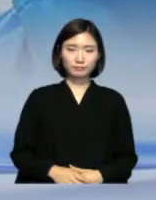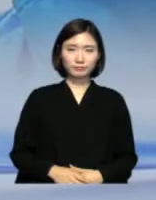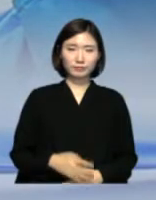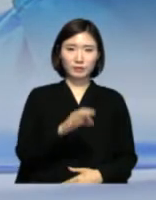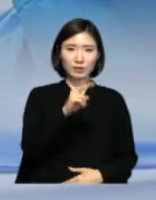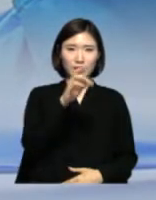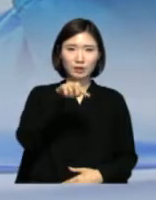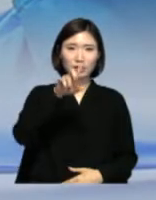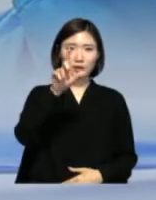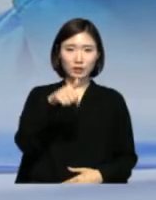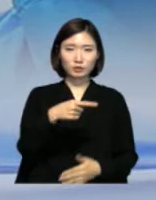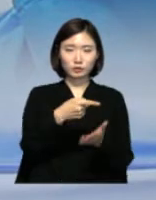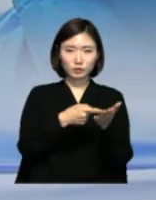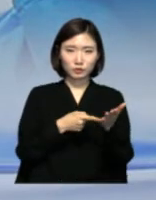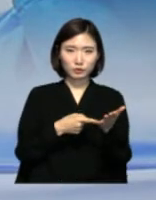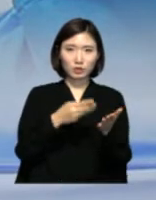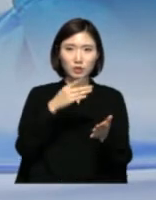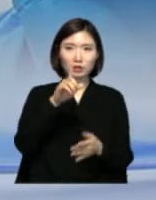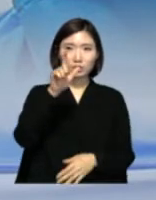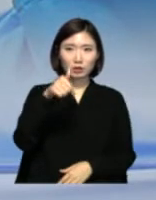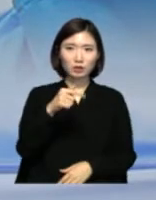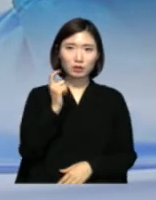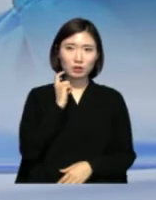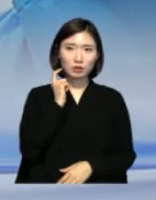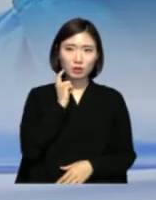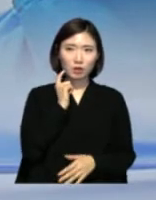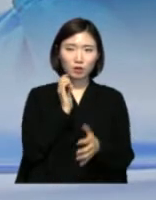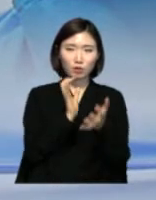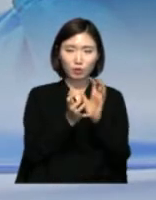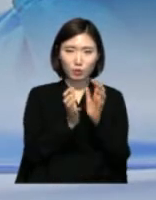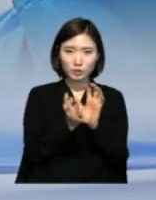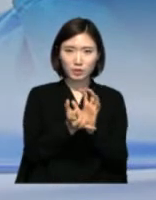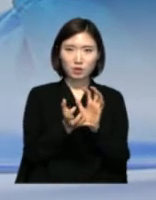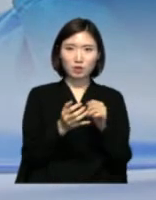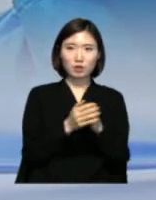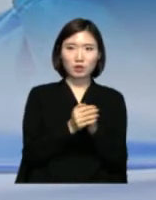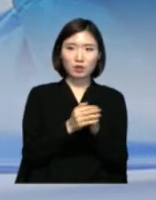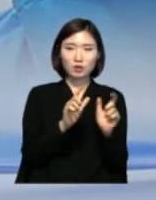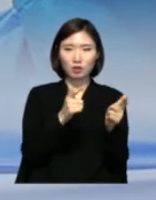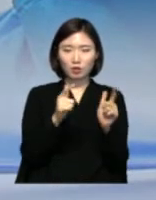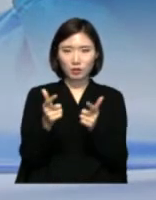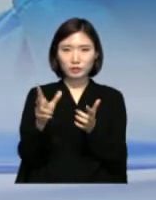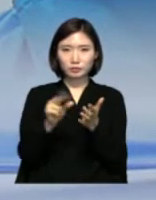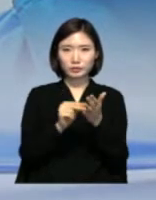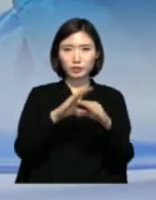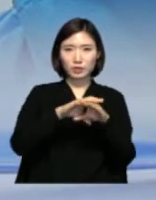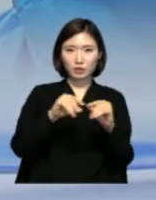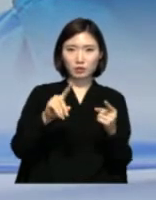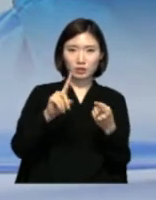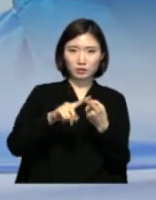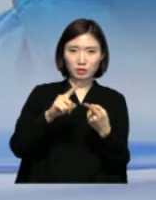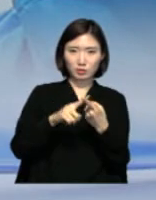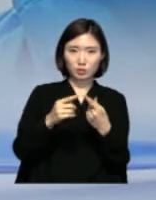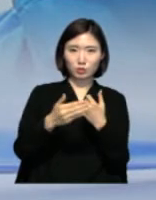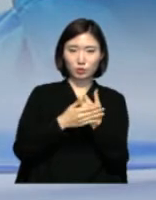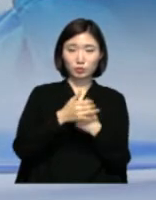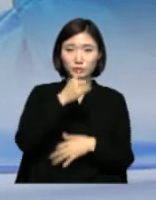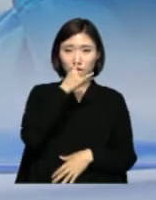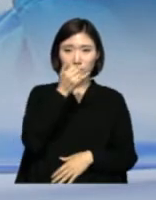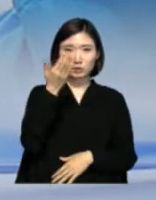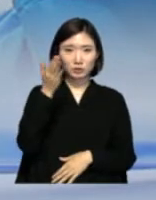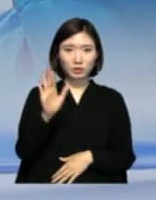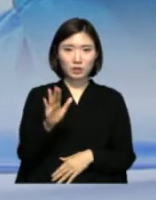양악 수술은 턱 관절의 기능 장애나 치아의 부정교합, 얼굴 비대칭 등 여러 문제를 해결하는 데 도움을 주는